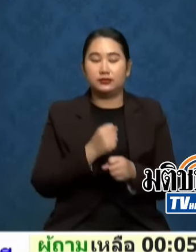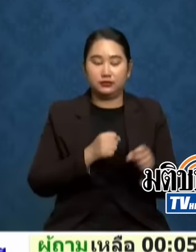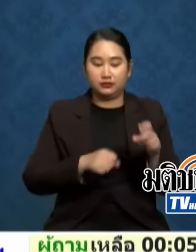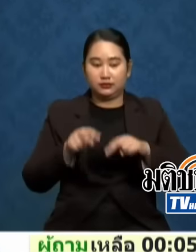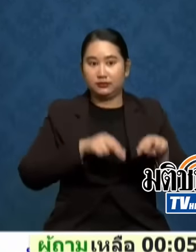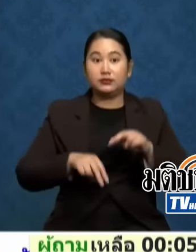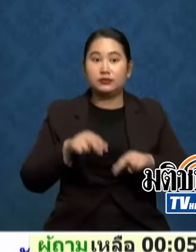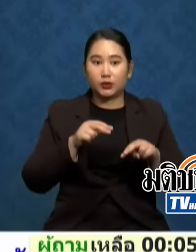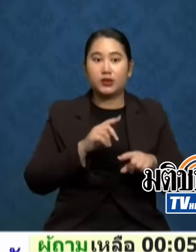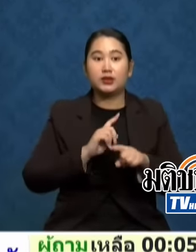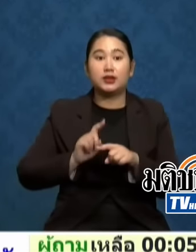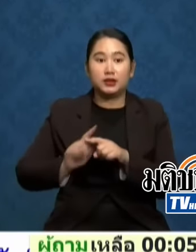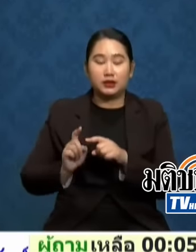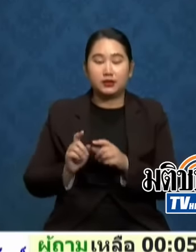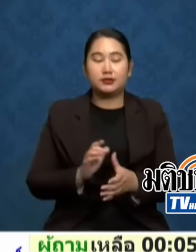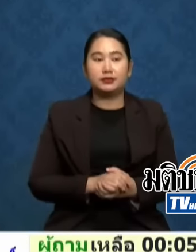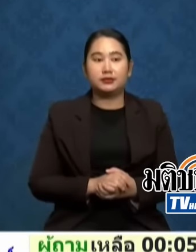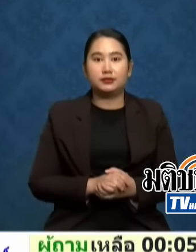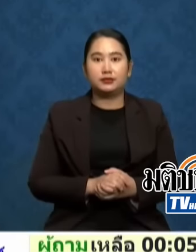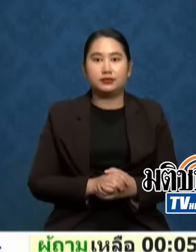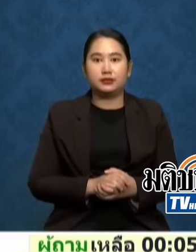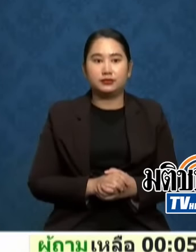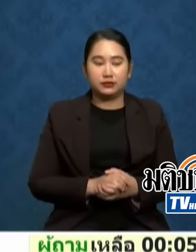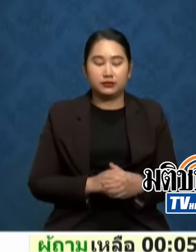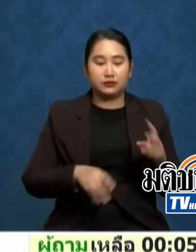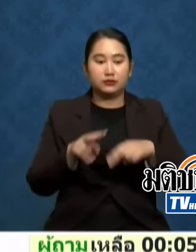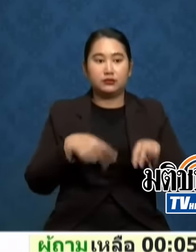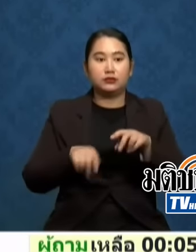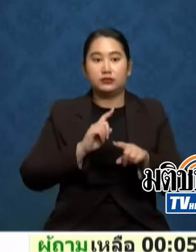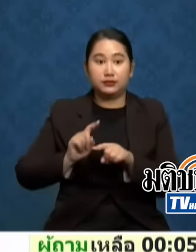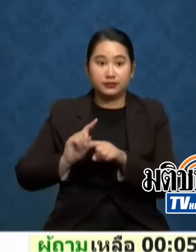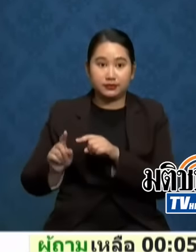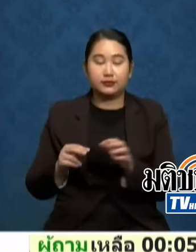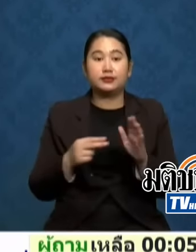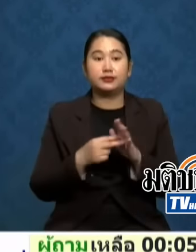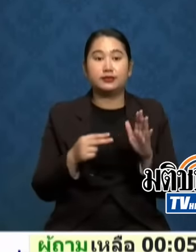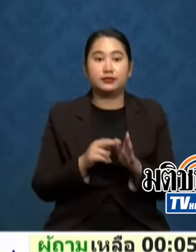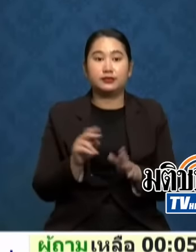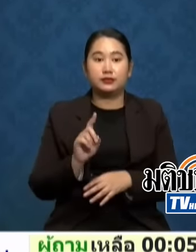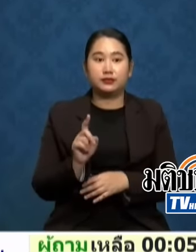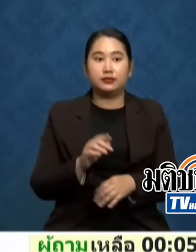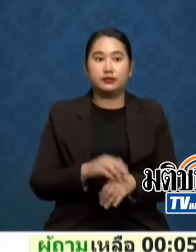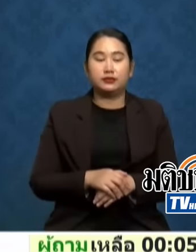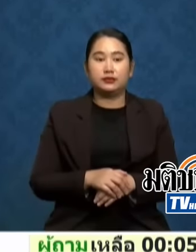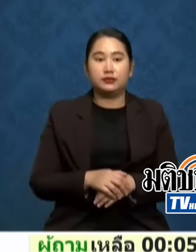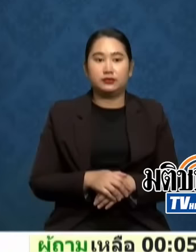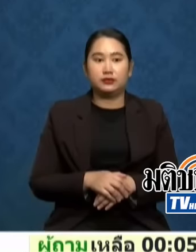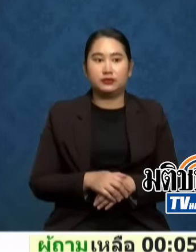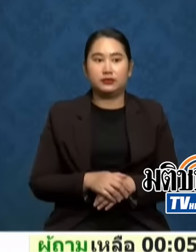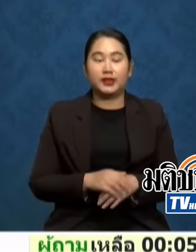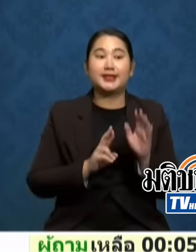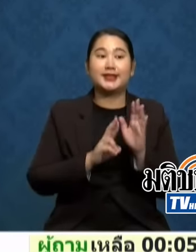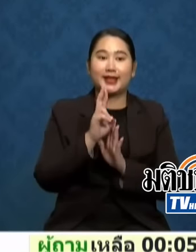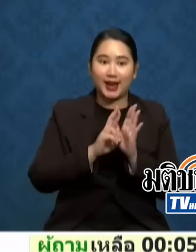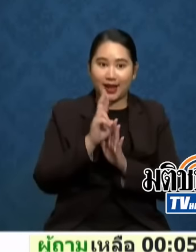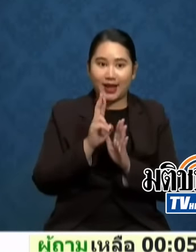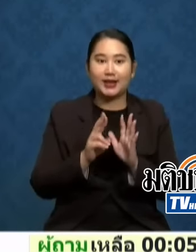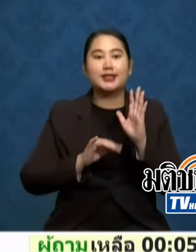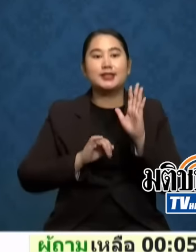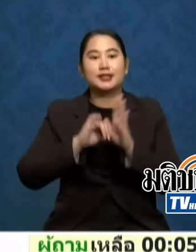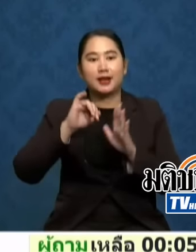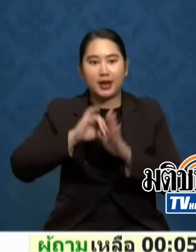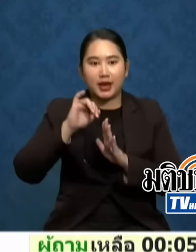ตรวจวัดอะไรทั้งหลายที่อยู่ในพื้นที่เนี่ยในประเทศไทยเนี่ยผมว่าก็เคสของเชียงรายหรือเชียง